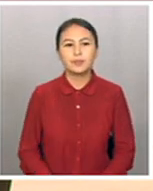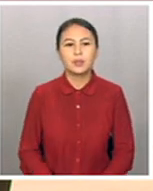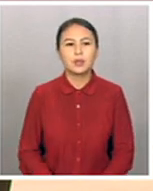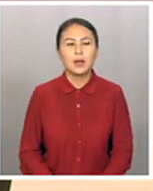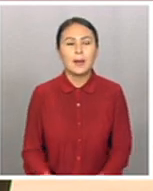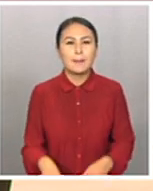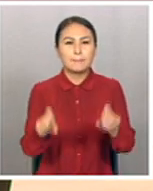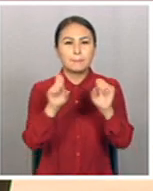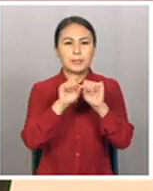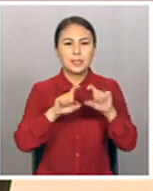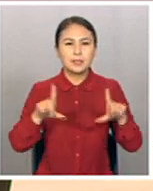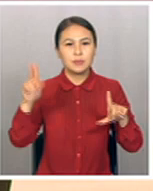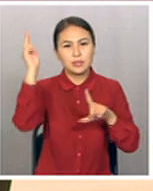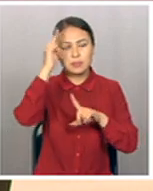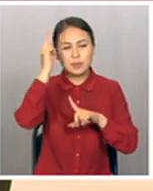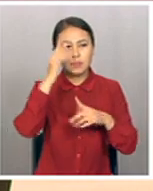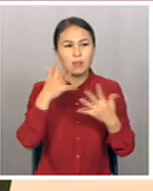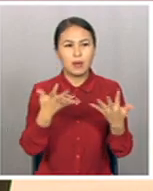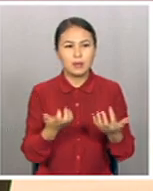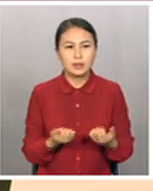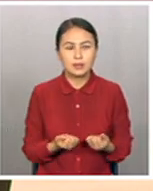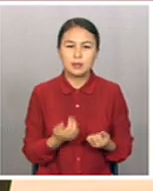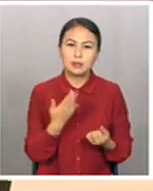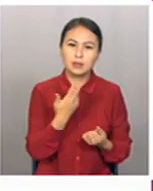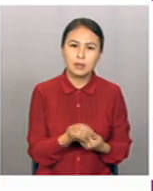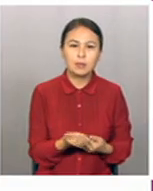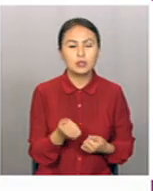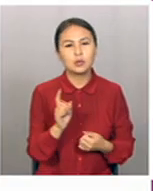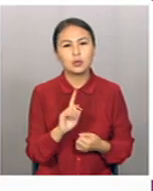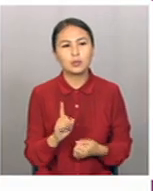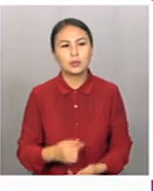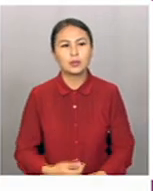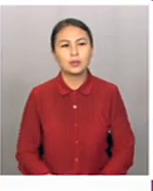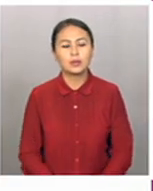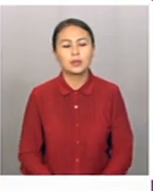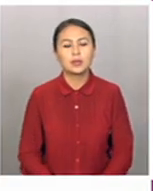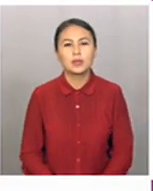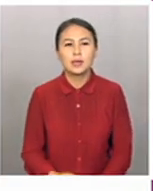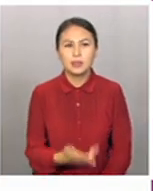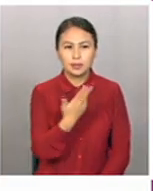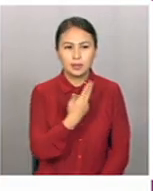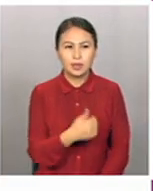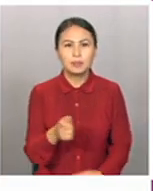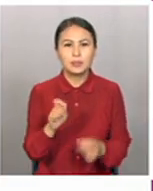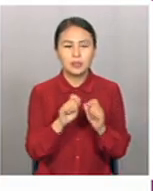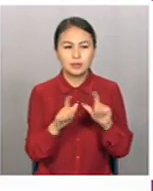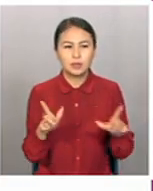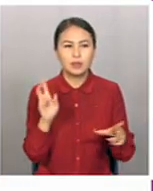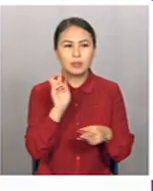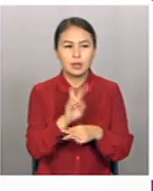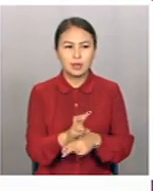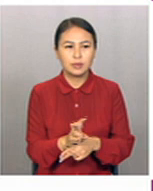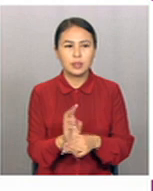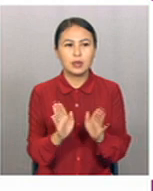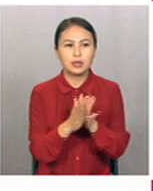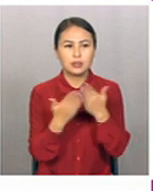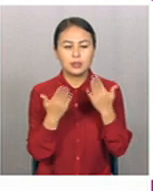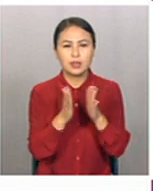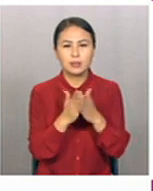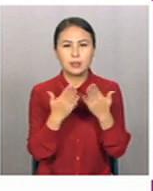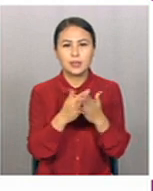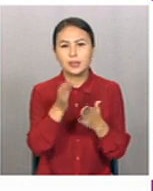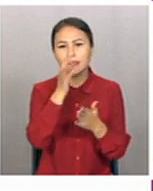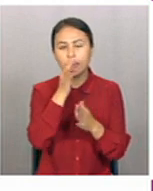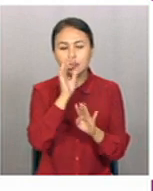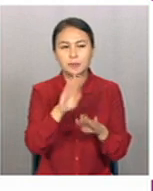Мектепте білім аласың. Иә ма, жоқ па? Иә, мектепте білім аламыз. Кітапханашы дәрі